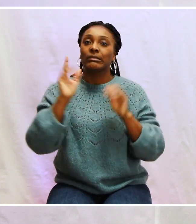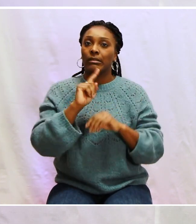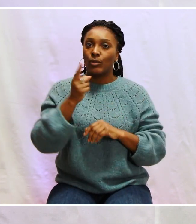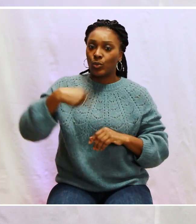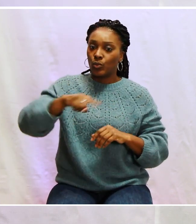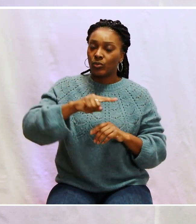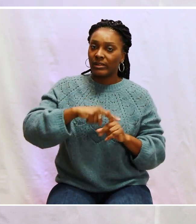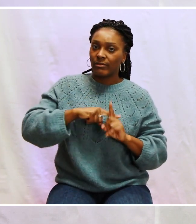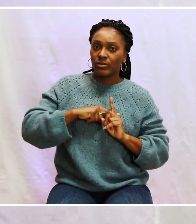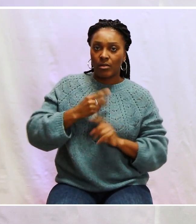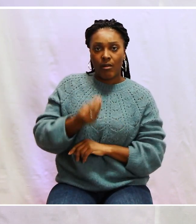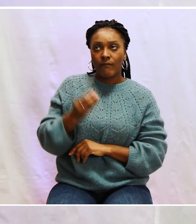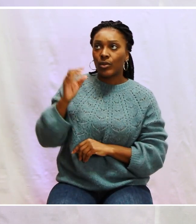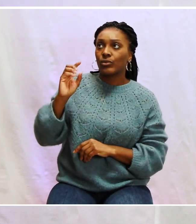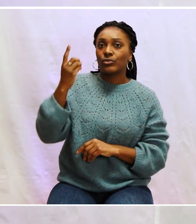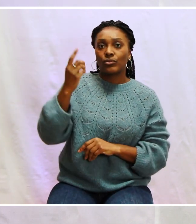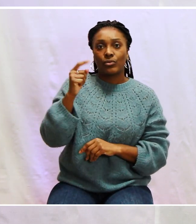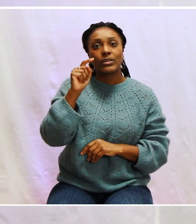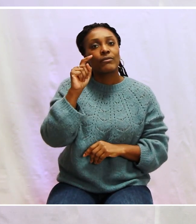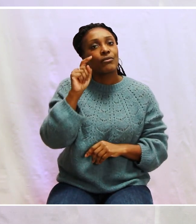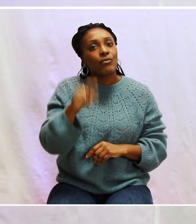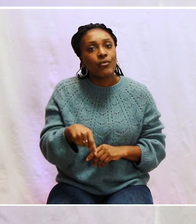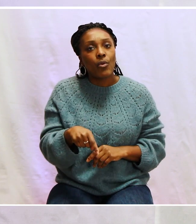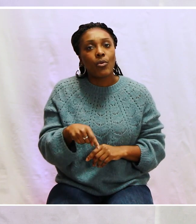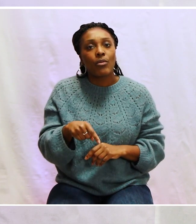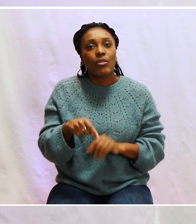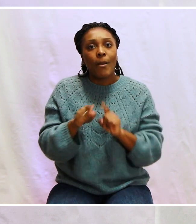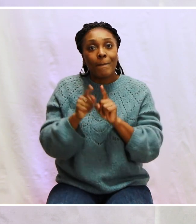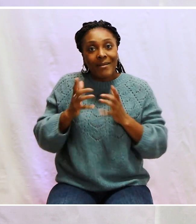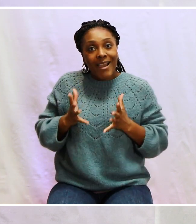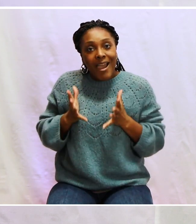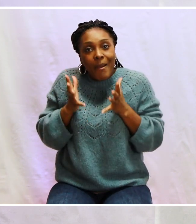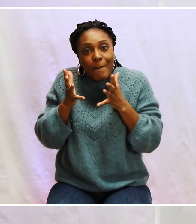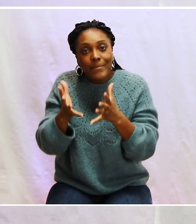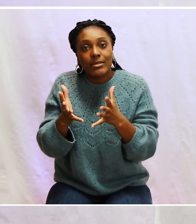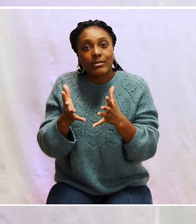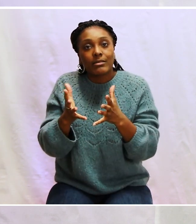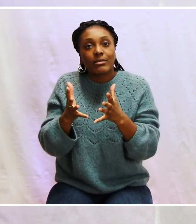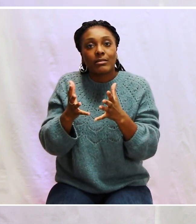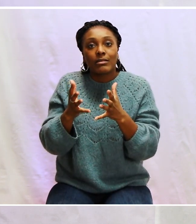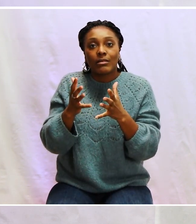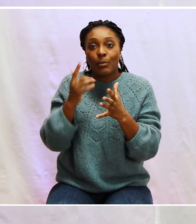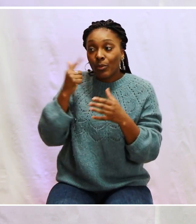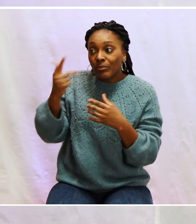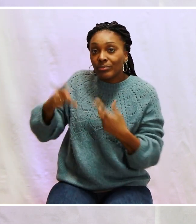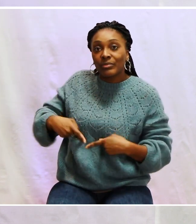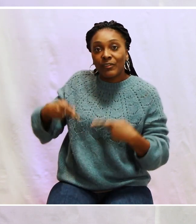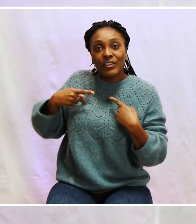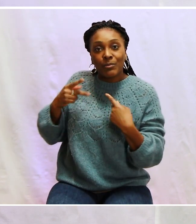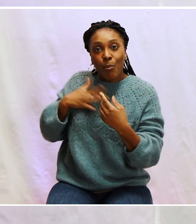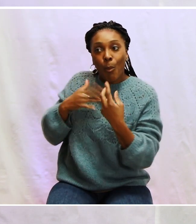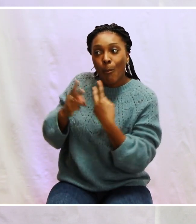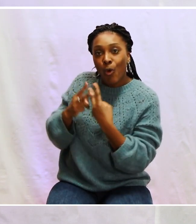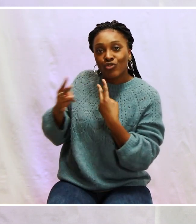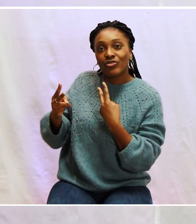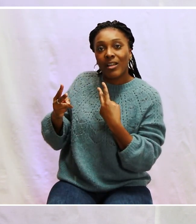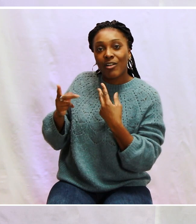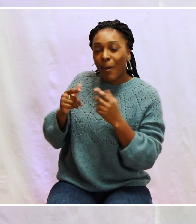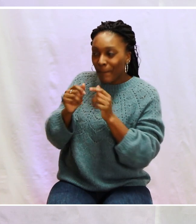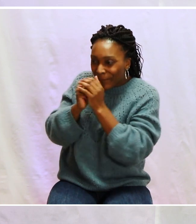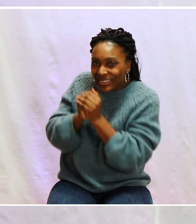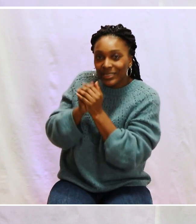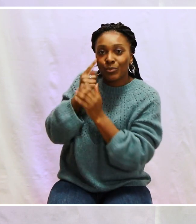qu'enfants de Dieu, eh bien nous on doit être de ceux qui s'appliquent dans la vie de notre prochain. C'est comme ça que la Bible nous pousse à faire. Et